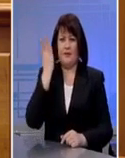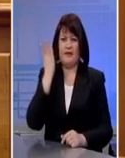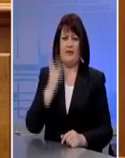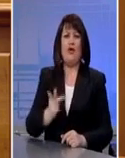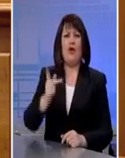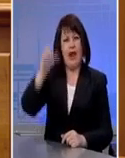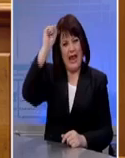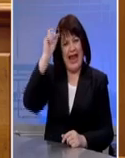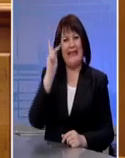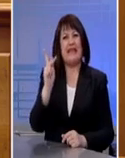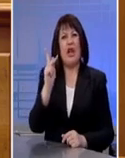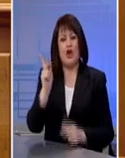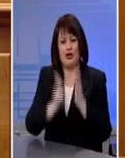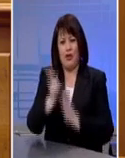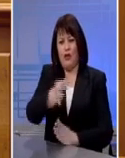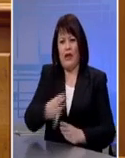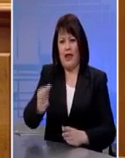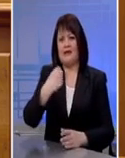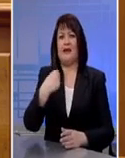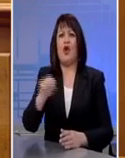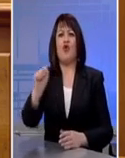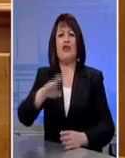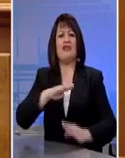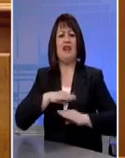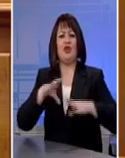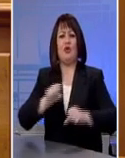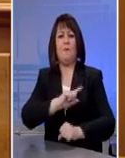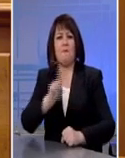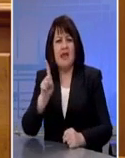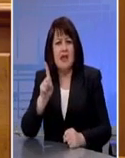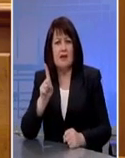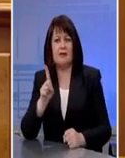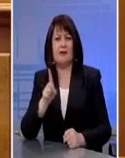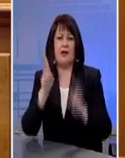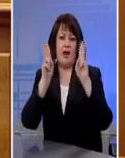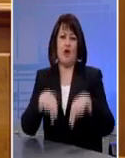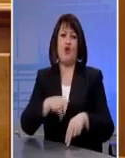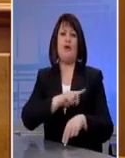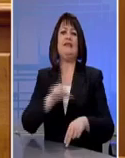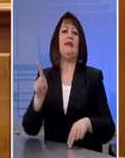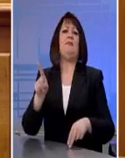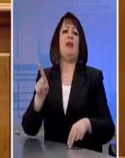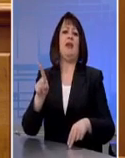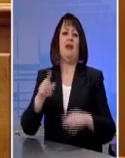είναι Δωδεκάνησα, στην αποστρατιωτικοποίηση των Δωδεκανήσων, στην μη αναγνώριση του Φυρ Αθηνών.